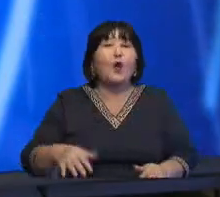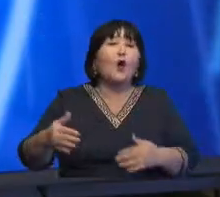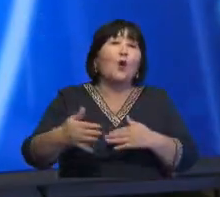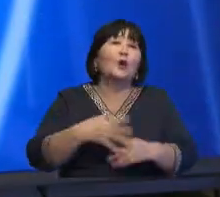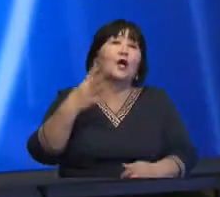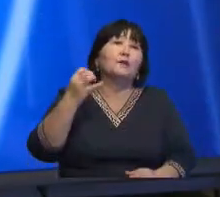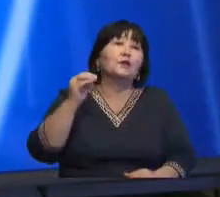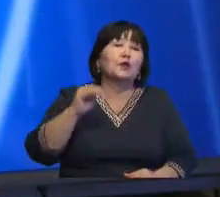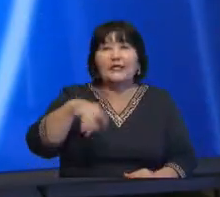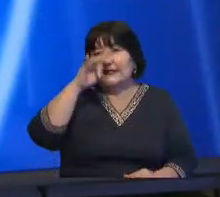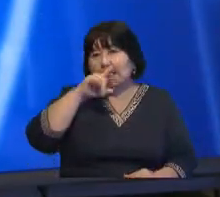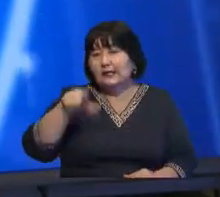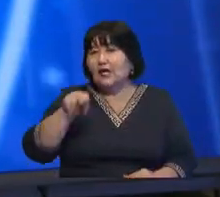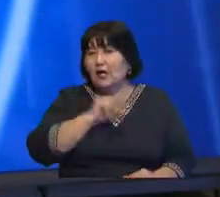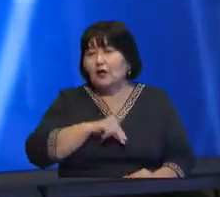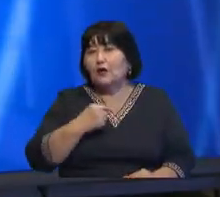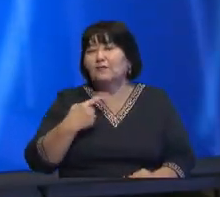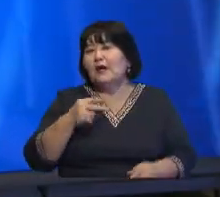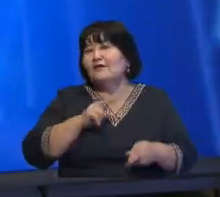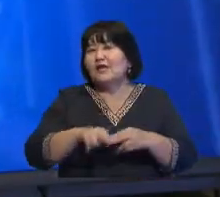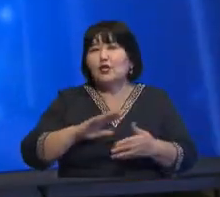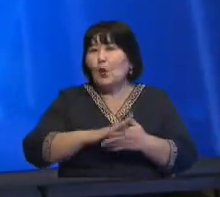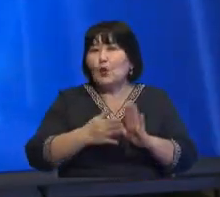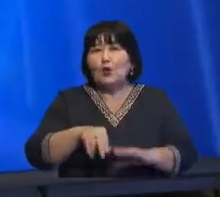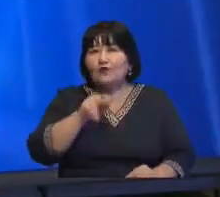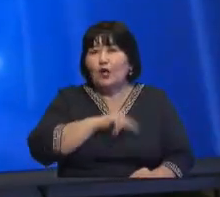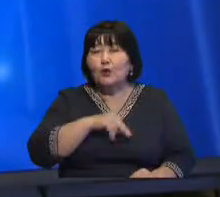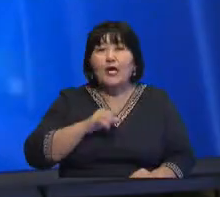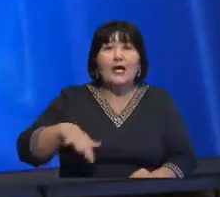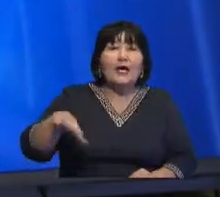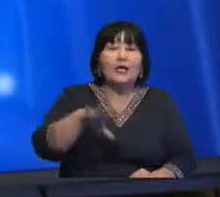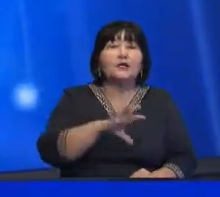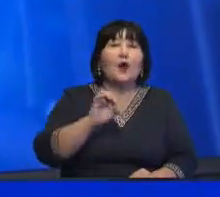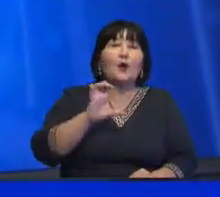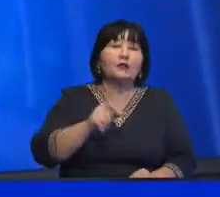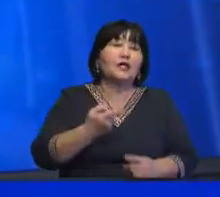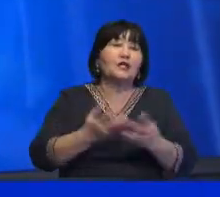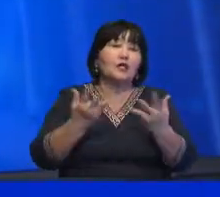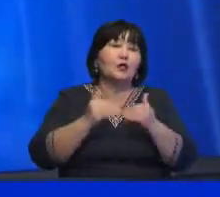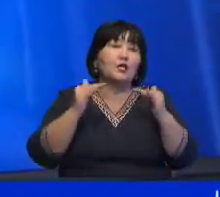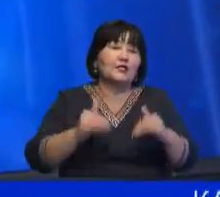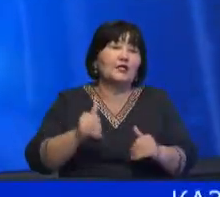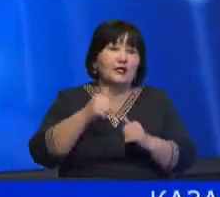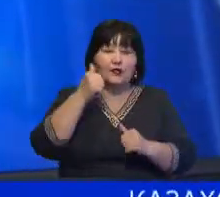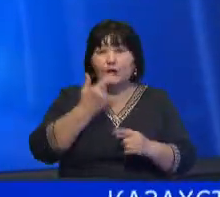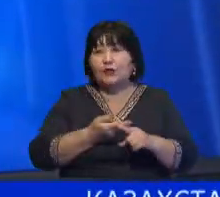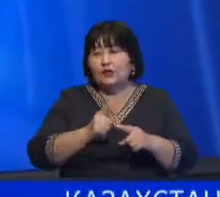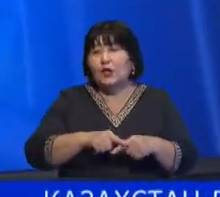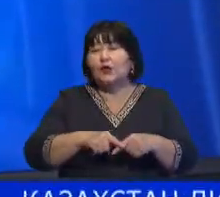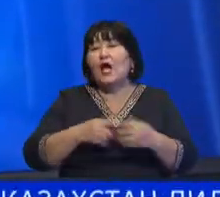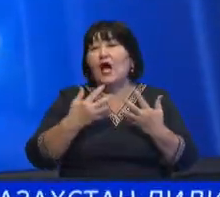около 500 000 казахстанцев работают во Вредных условиях труда в странах оср это число снижается ежегодно за счёт